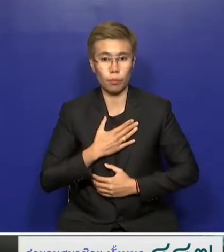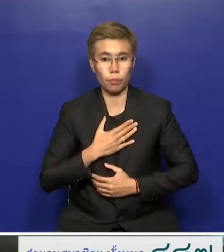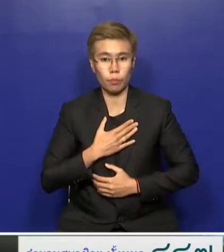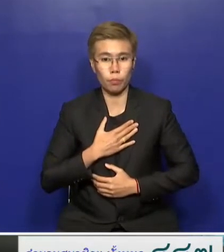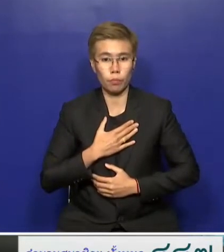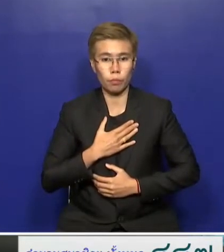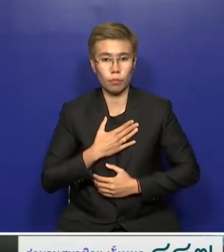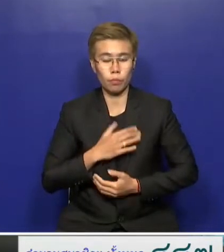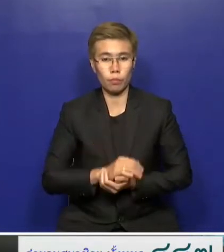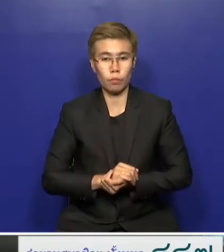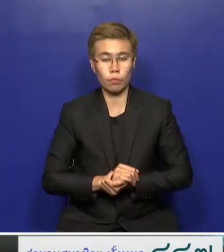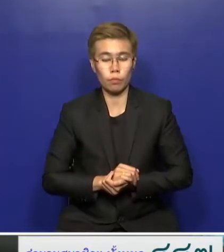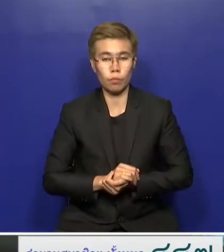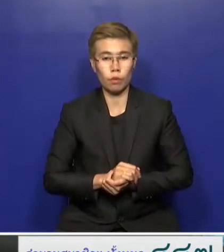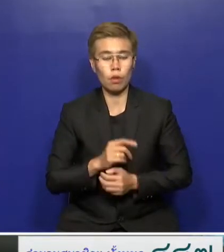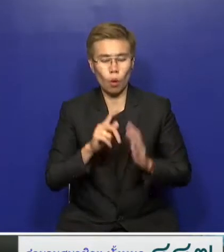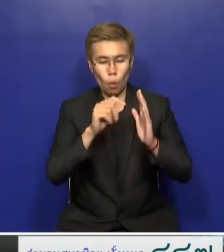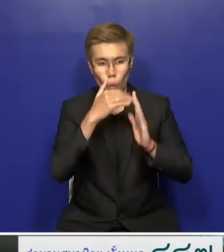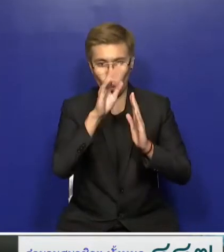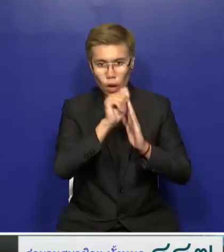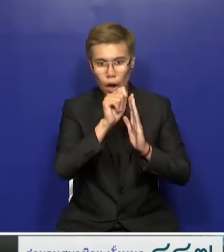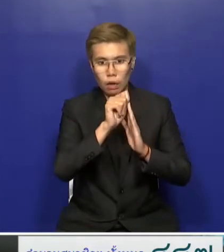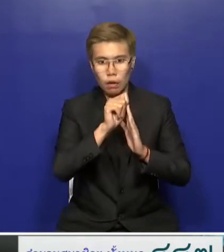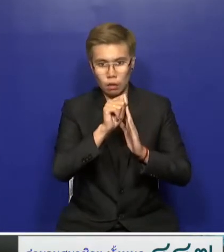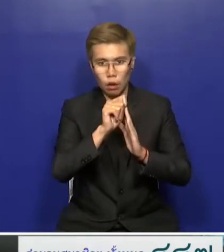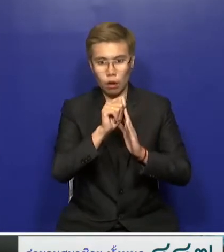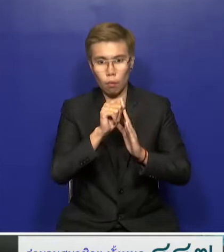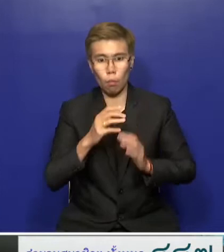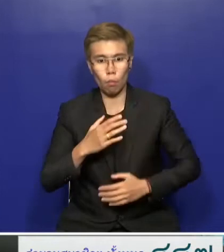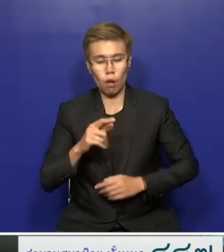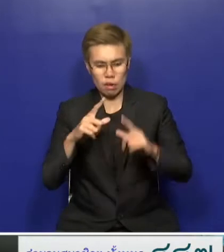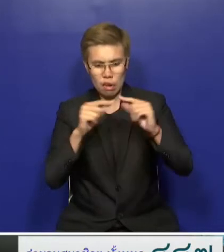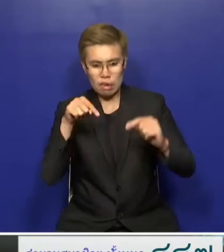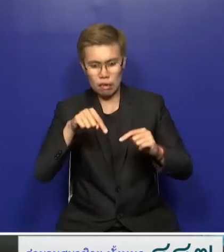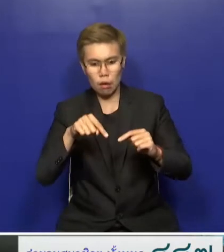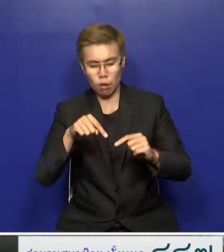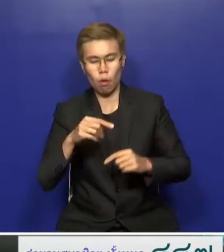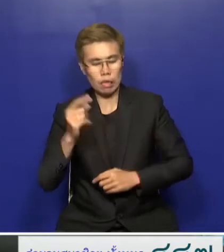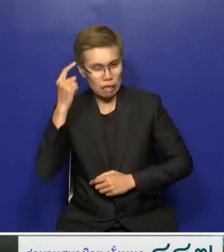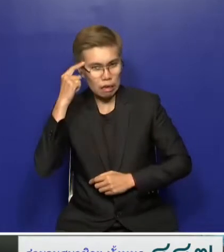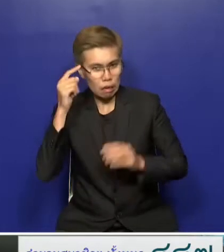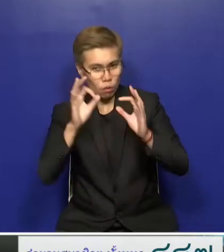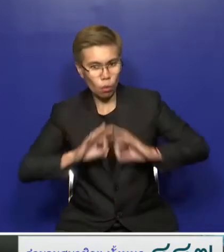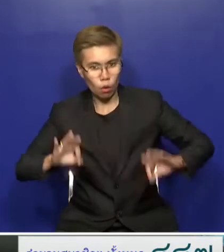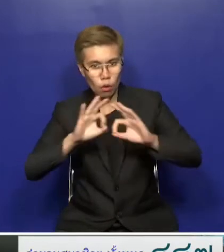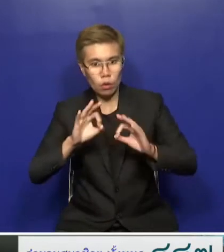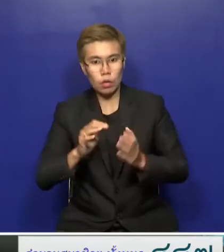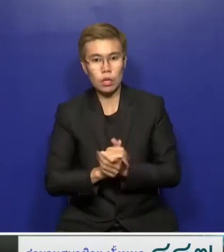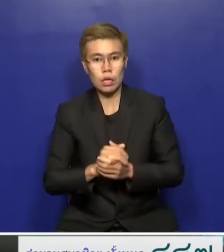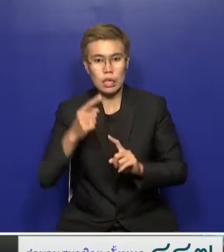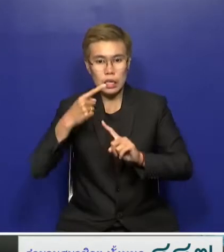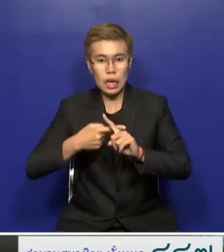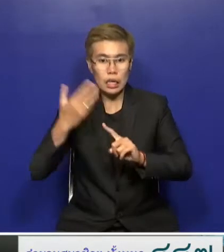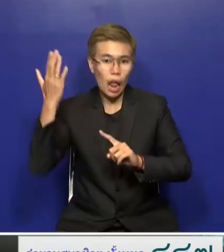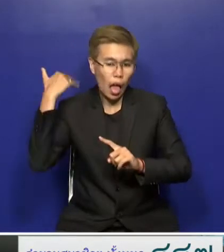าจังหวัดตากให้ความสำคัญเรื่องนี้เมื่อเดือนที่แล้วท่านจะได้ทราบข่าวว่ามีการติดเชื้อจากคนในประเท